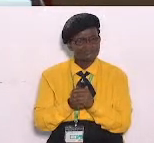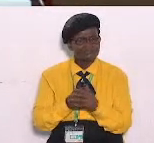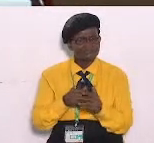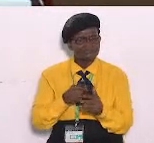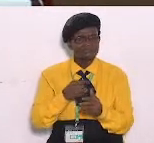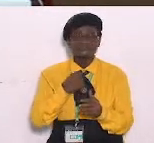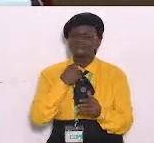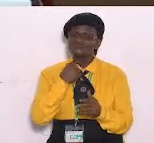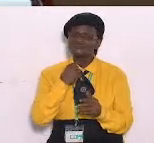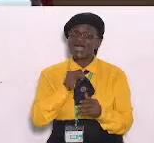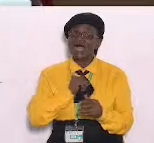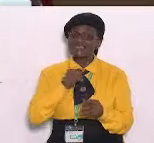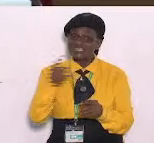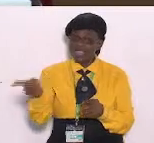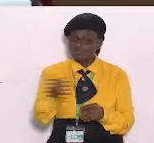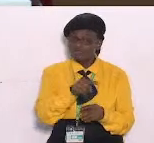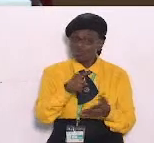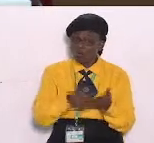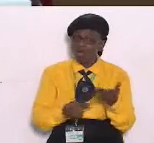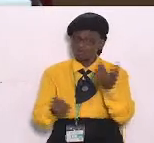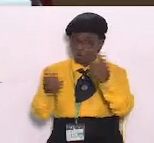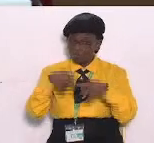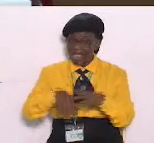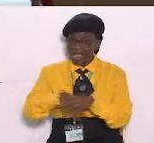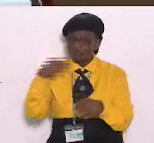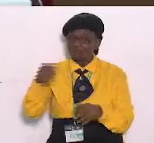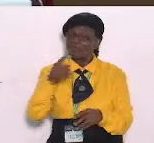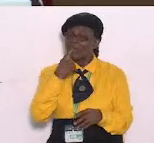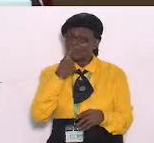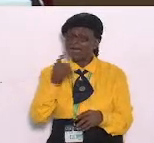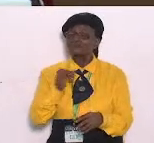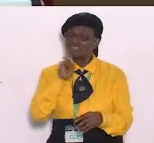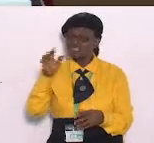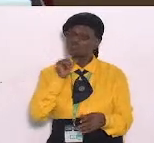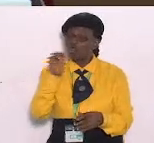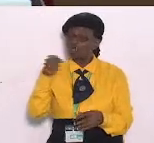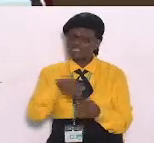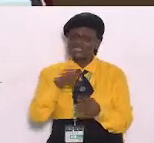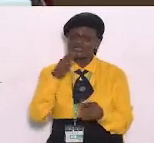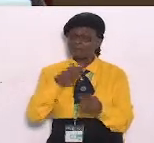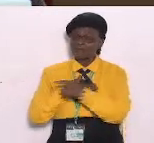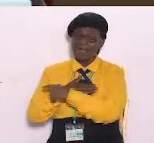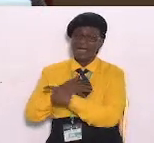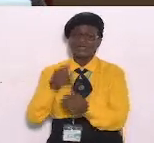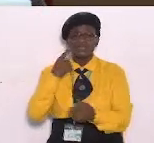Jésus je vous dis ce qui sort de ma bouche ce n'est pas de mon